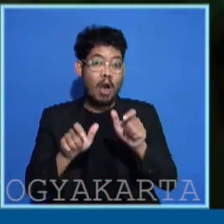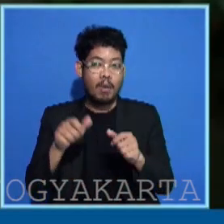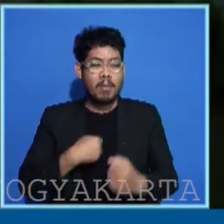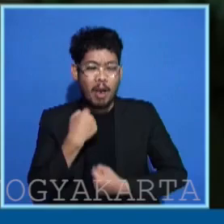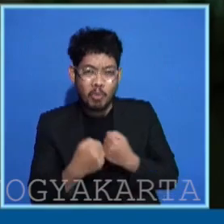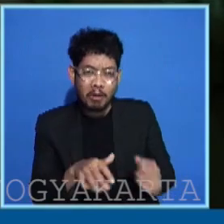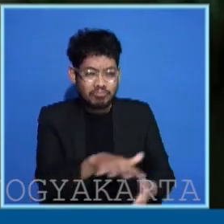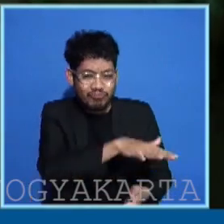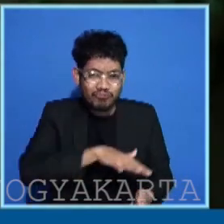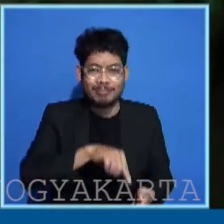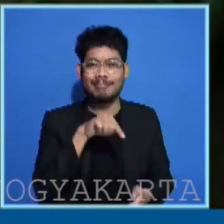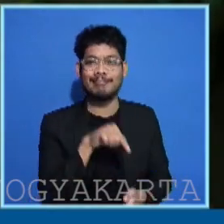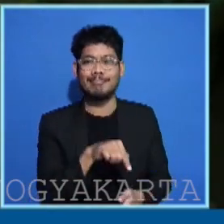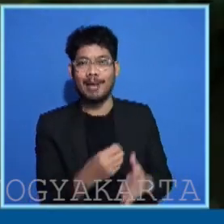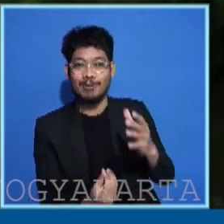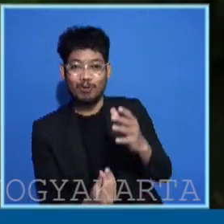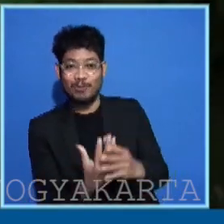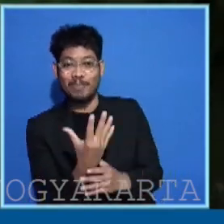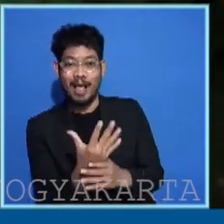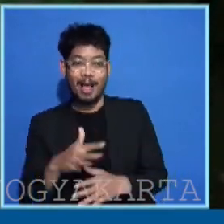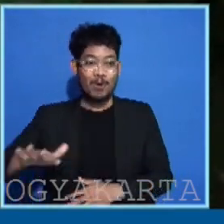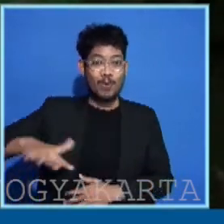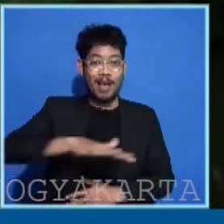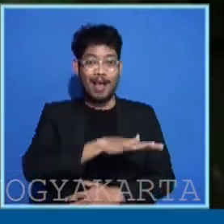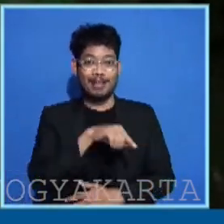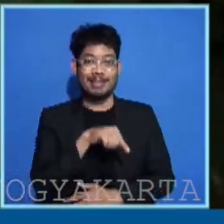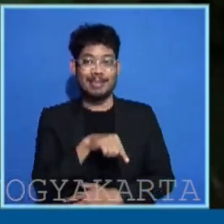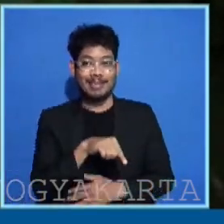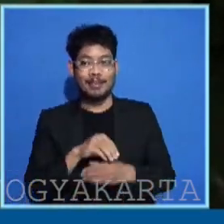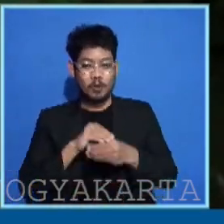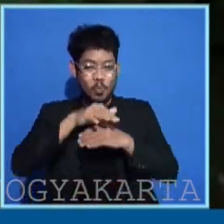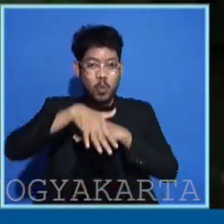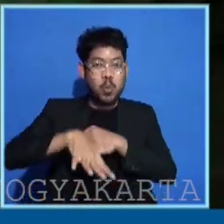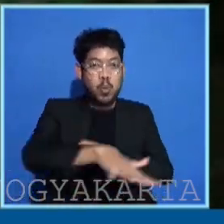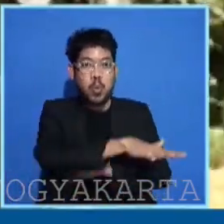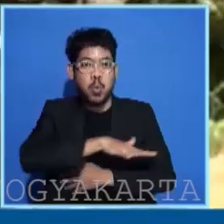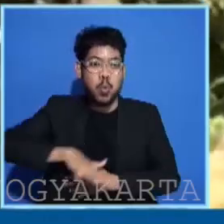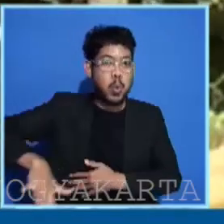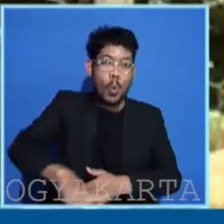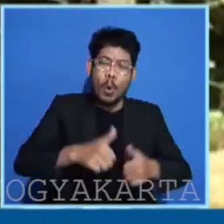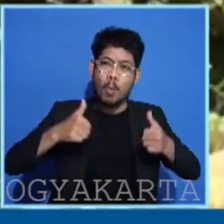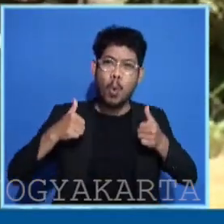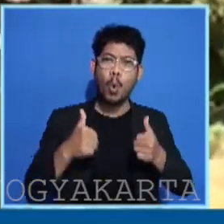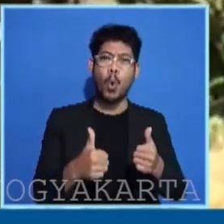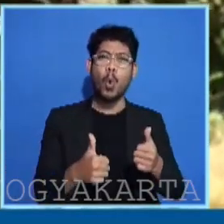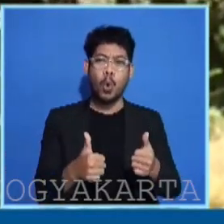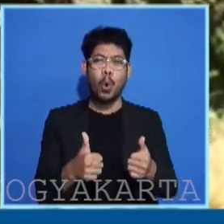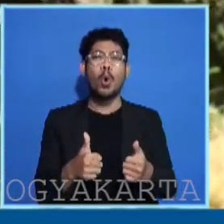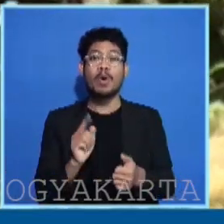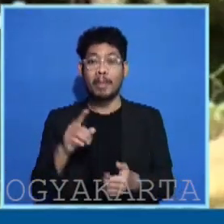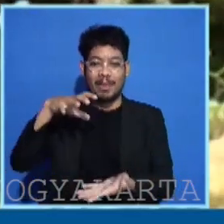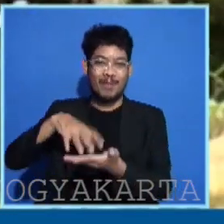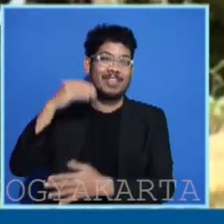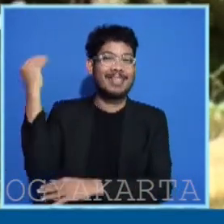Ananging nguningani sumber daya alam ingkang wonten salajengipun laladan menika wit dipun tata lan dipun dadosaken setunggaling jujukan